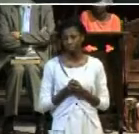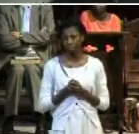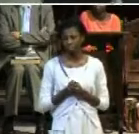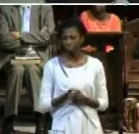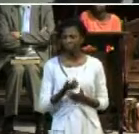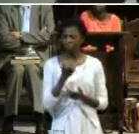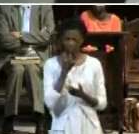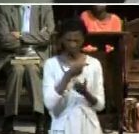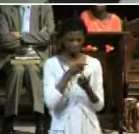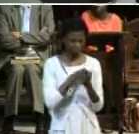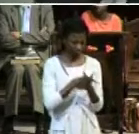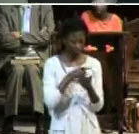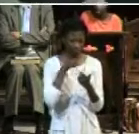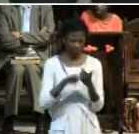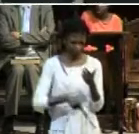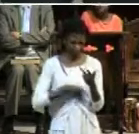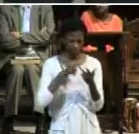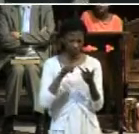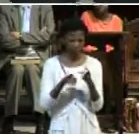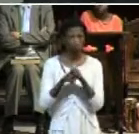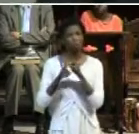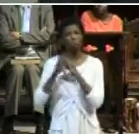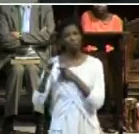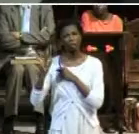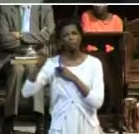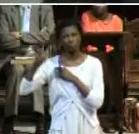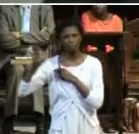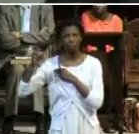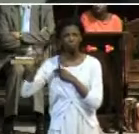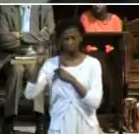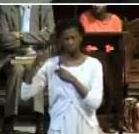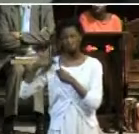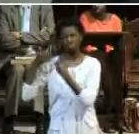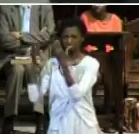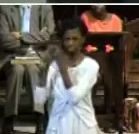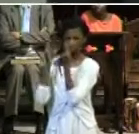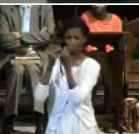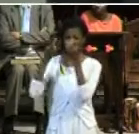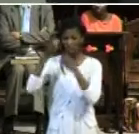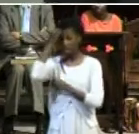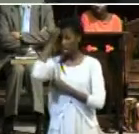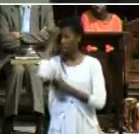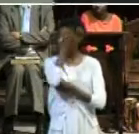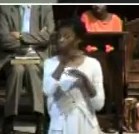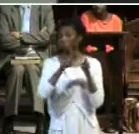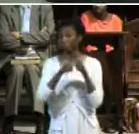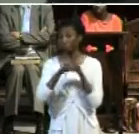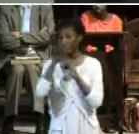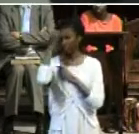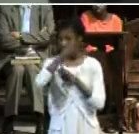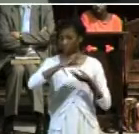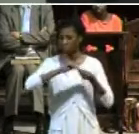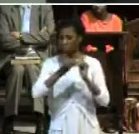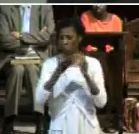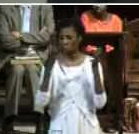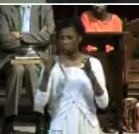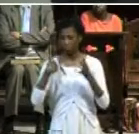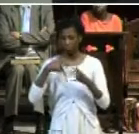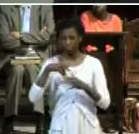Alors, face à ces autres défis, il nous a parlé des États-Unis en disant un problème aux États-Unis aujourd'hui, c'est la